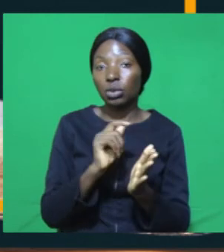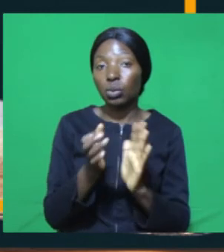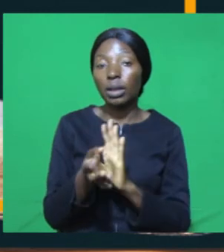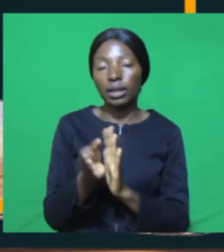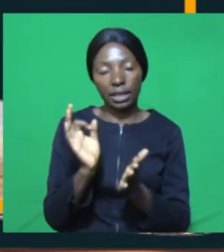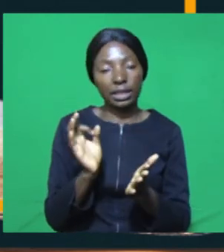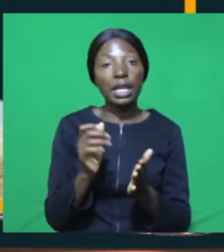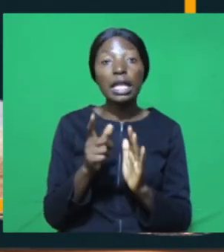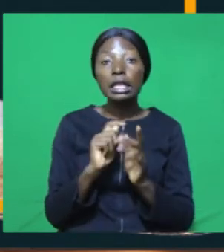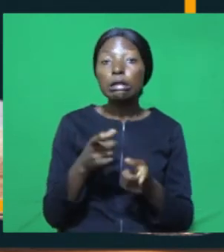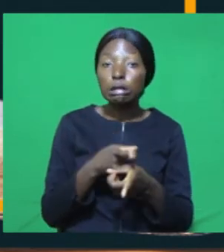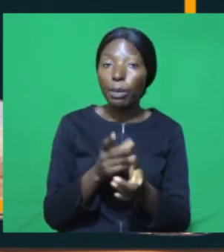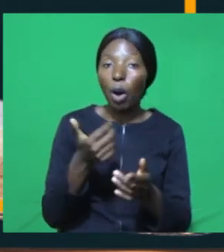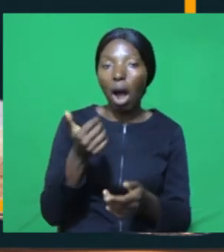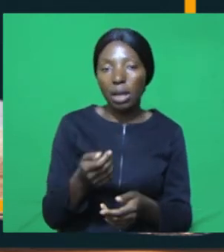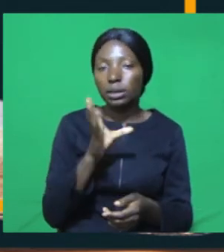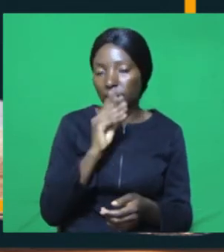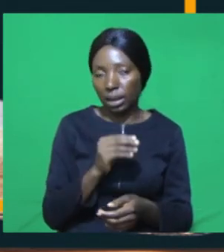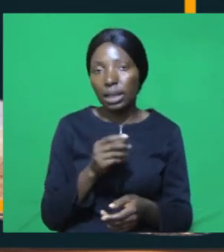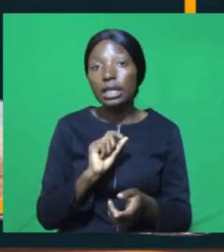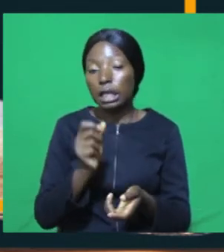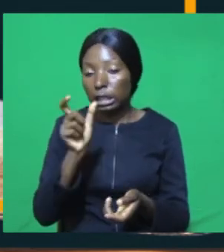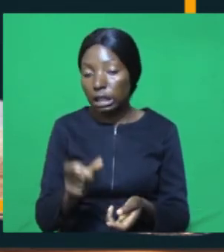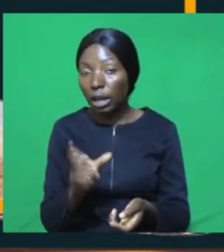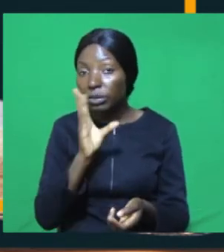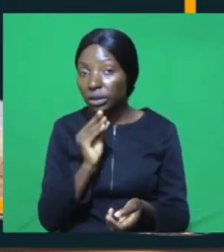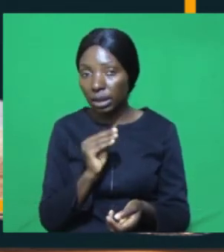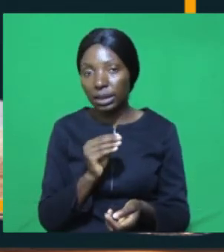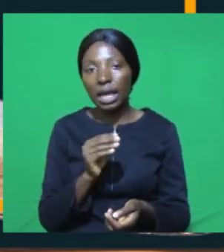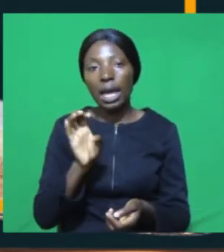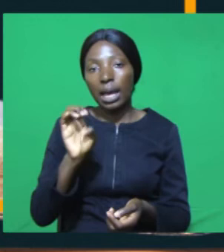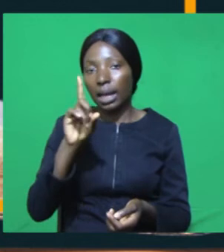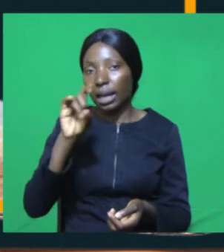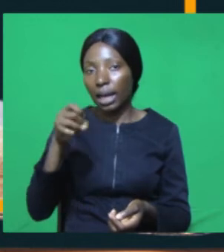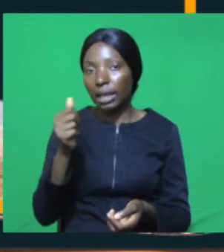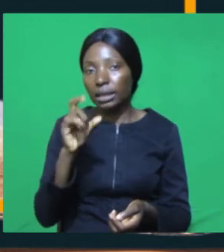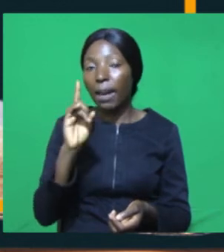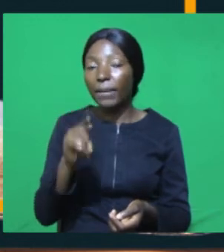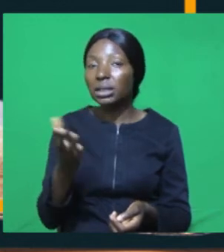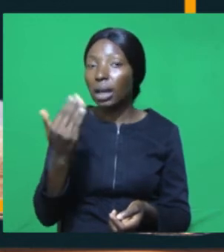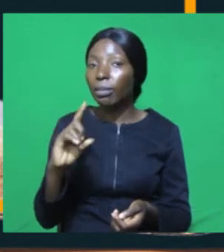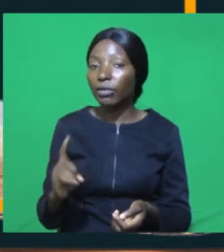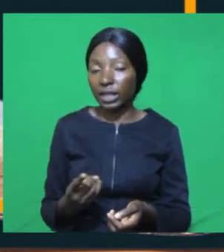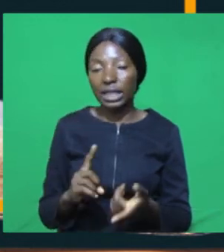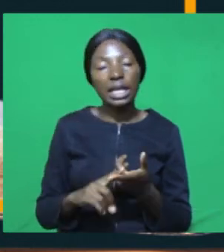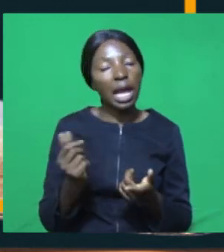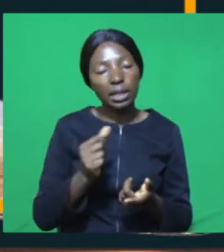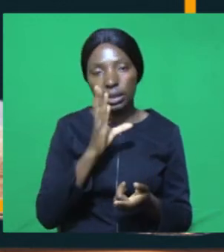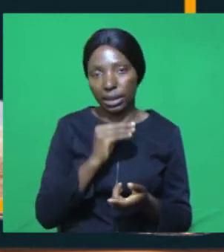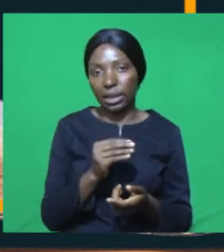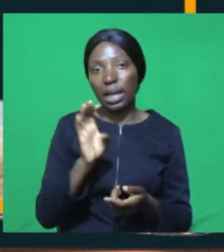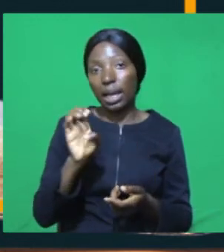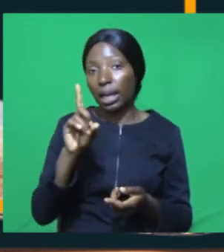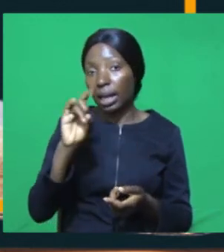Vadzidzi vakamubvunza vachiti vanyori vanotaurireiko vachiti Eria unofanira kutanga kuuya. Akapindura akati